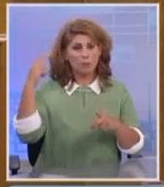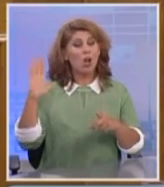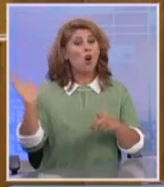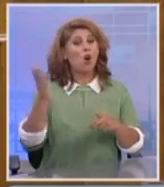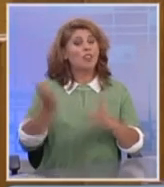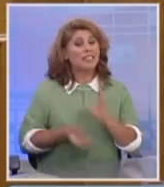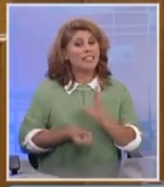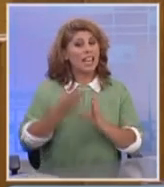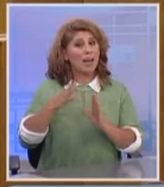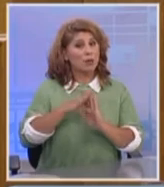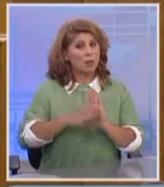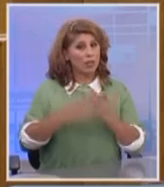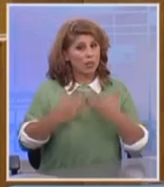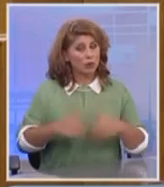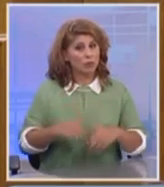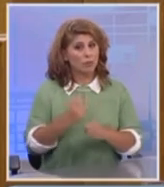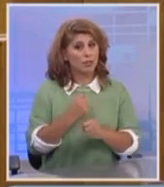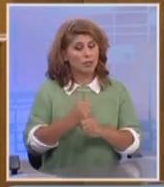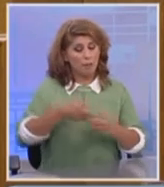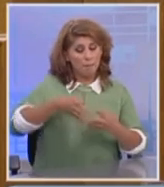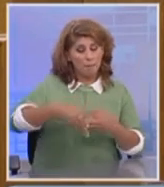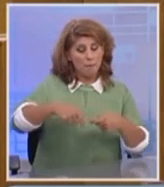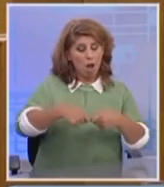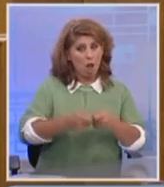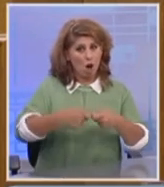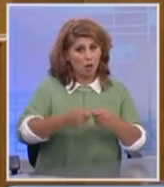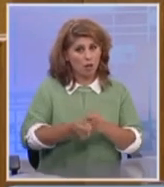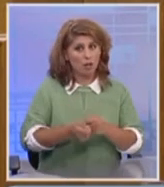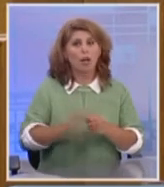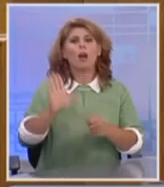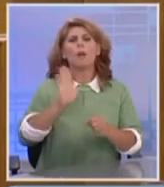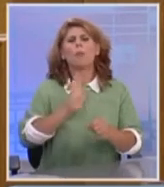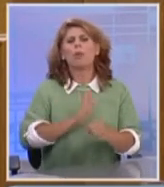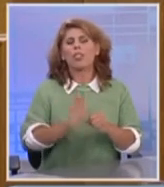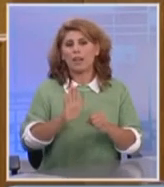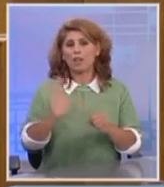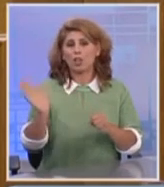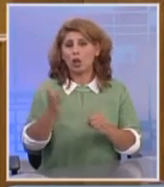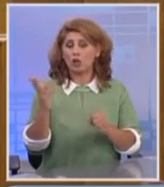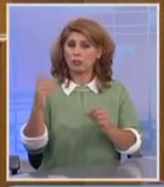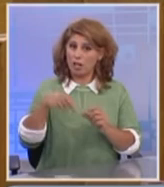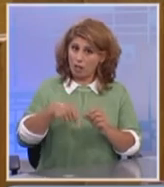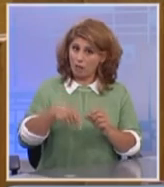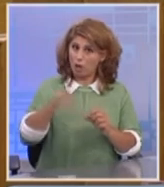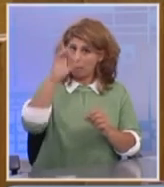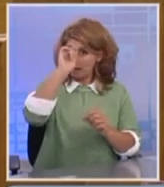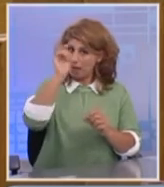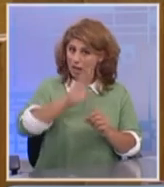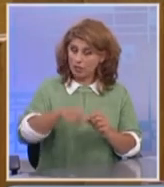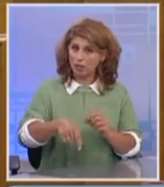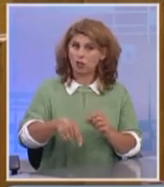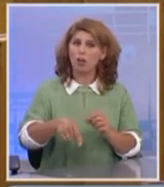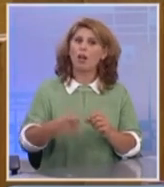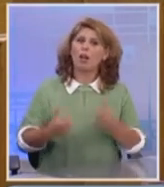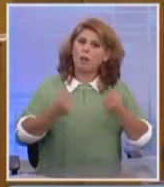θα λειτουργούν με εργαζόμενους με μπλοκάκι που δεν τους έφταναν όσα συνεπάγεται αυτό το απαράδεκτο καθεστώς,